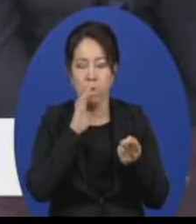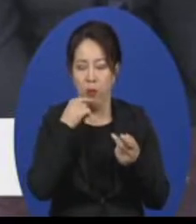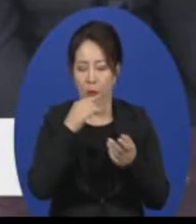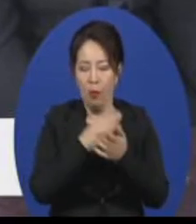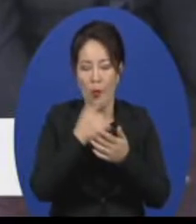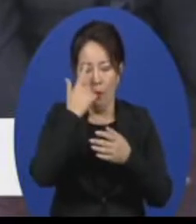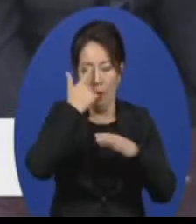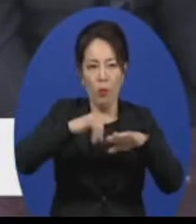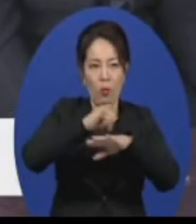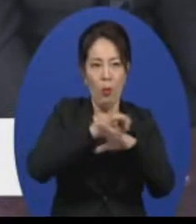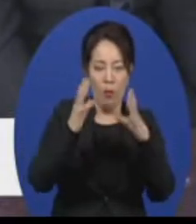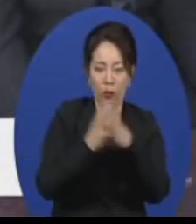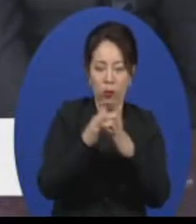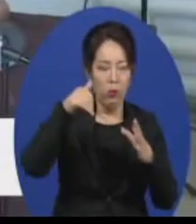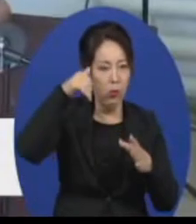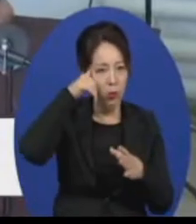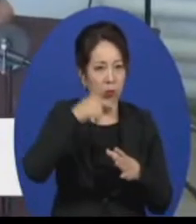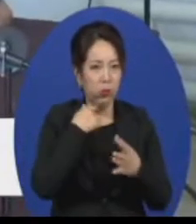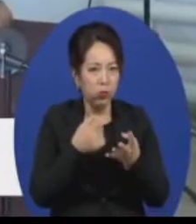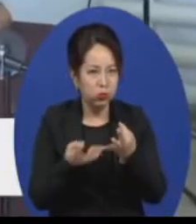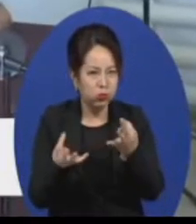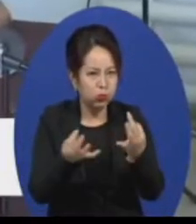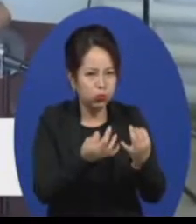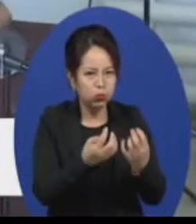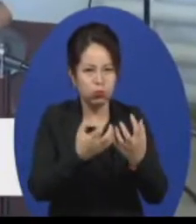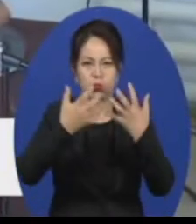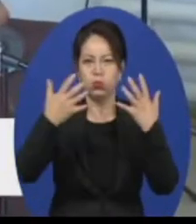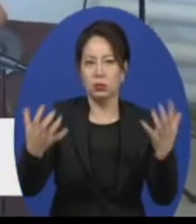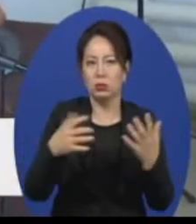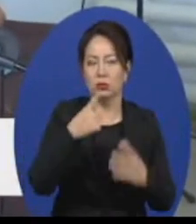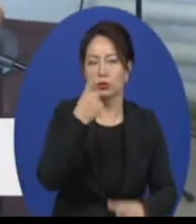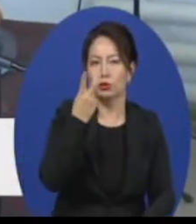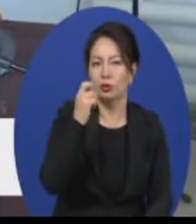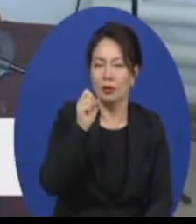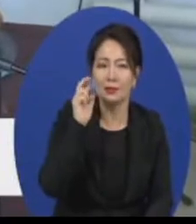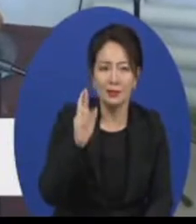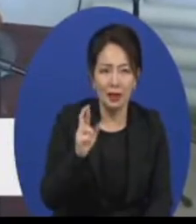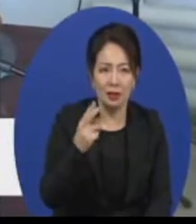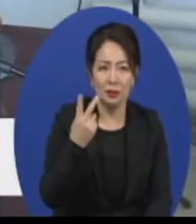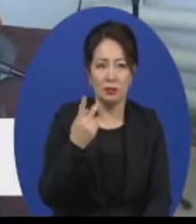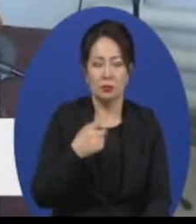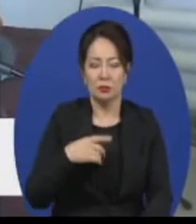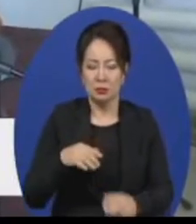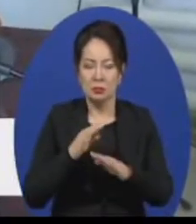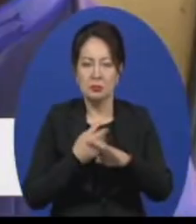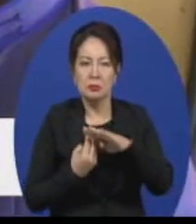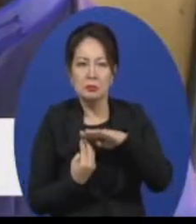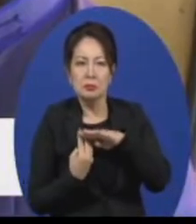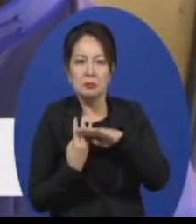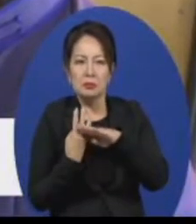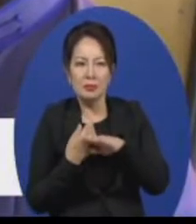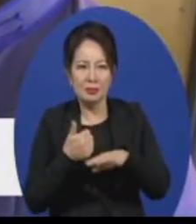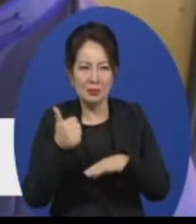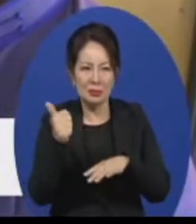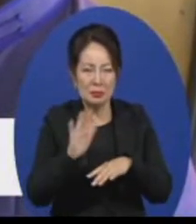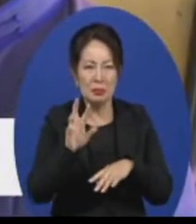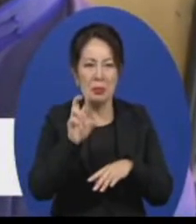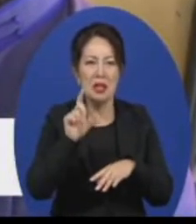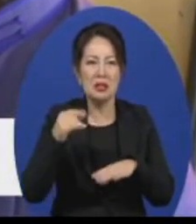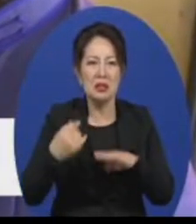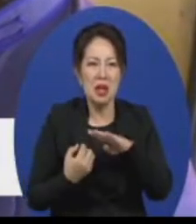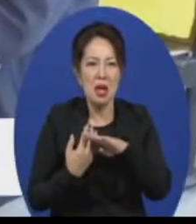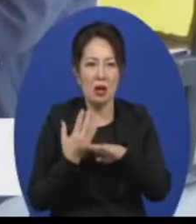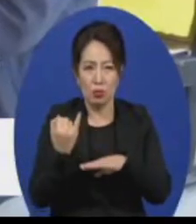юм. Монгол улс хонь толгойд шилжүүлснээр 120 орчим сая малтай болсон. Гэтэл жил ирэх тусам бэлчээрийн гарц муудаж байна. Тиймээс